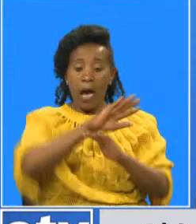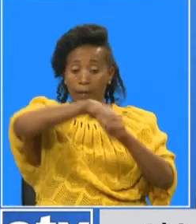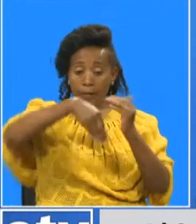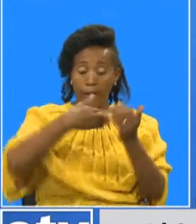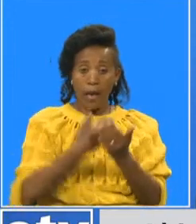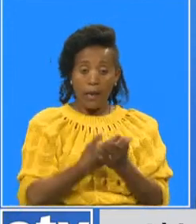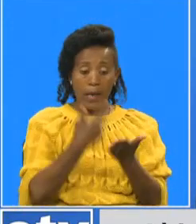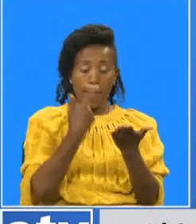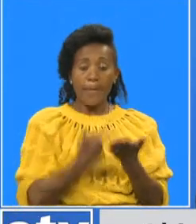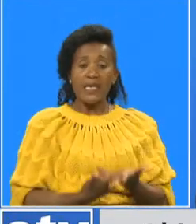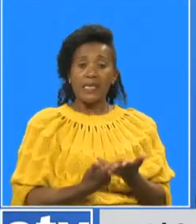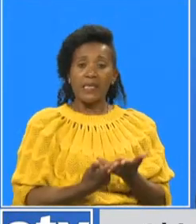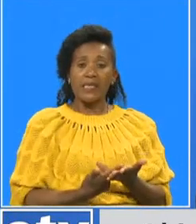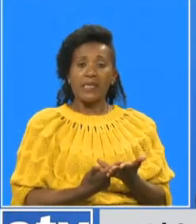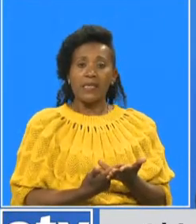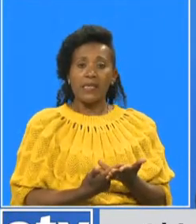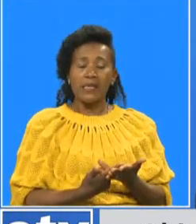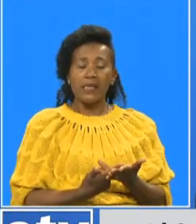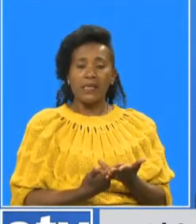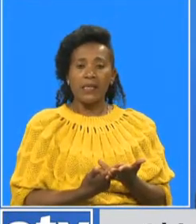አጠቃላይ በዚህ